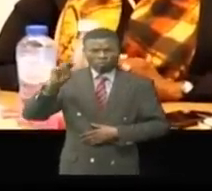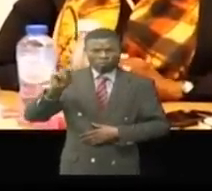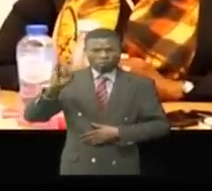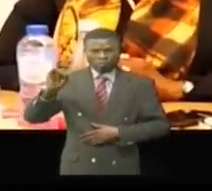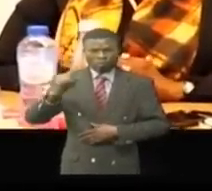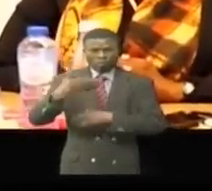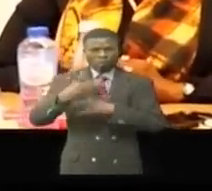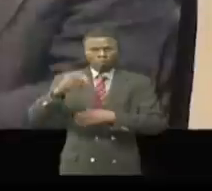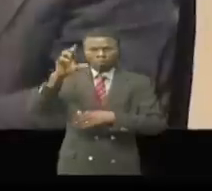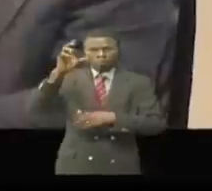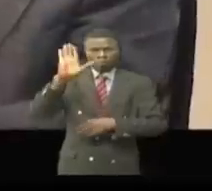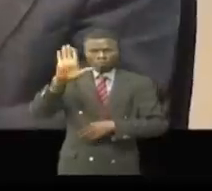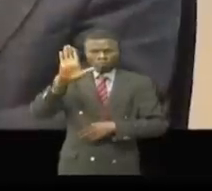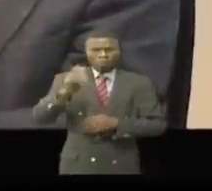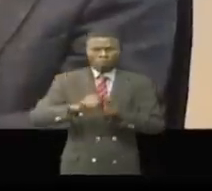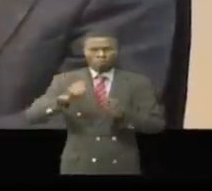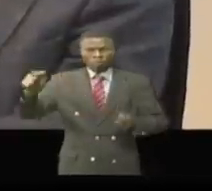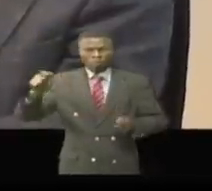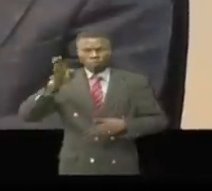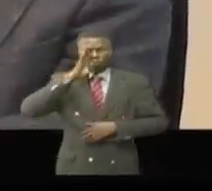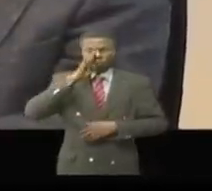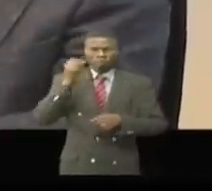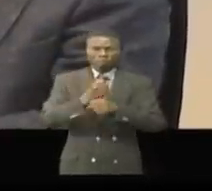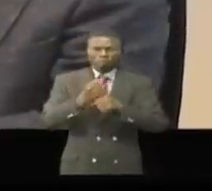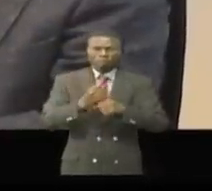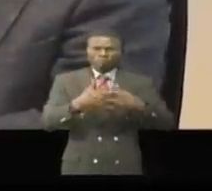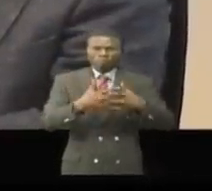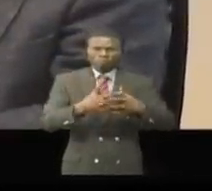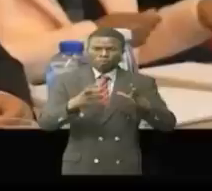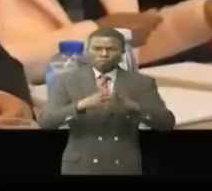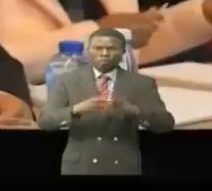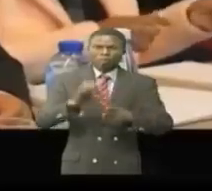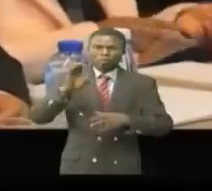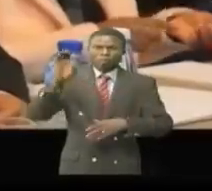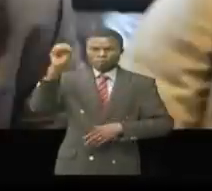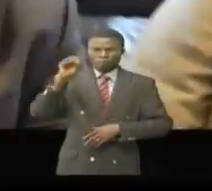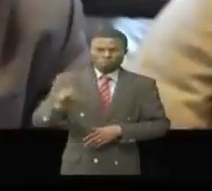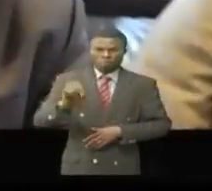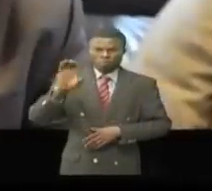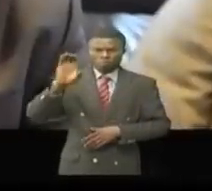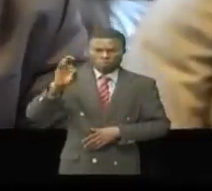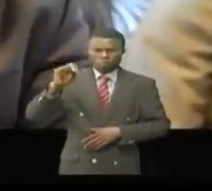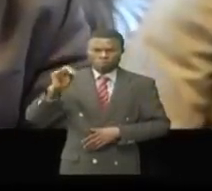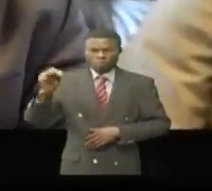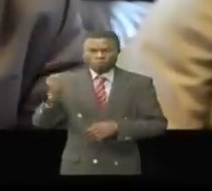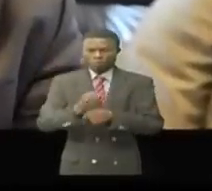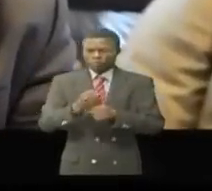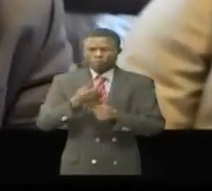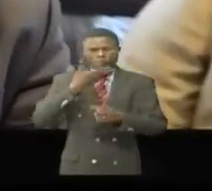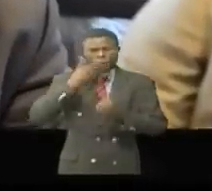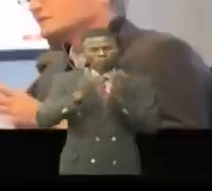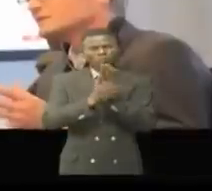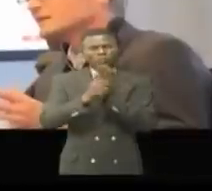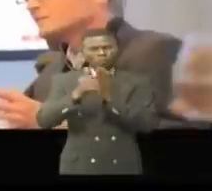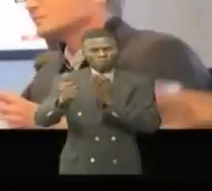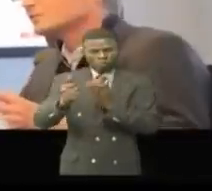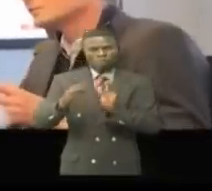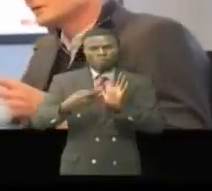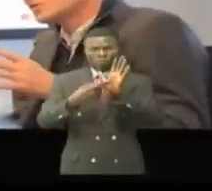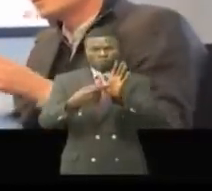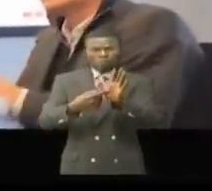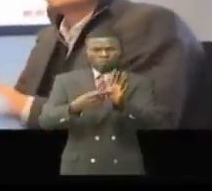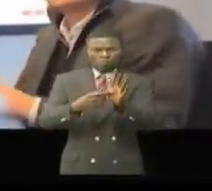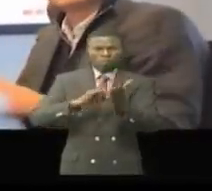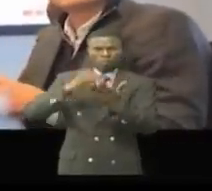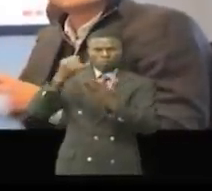km de Bruxelles, cette entreprise qui travaille en partenariat avec la SNCC abat un travail de qualité. Cela a été démontré dans la